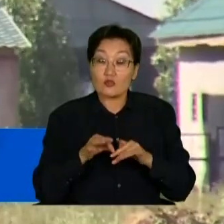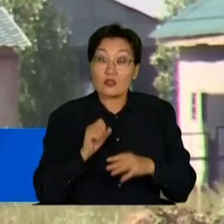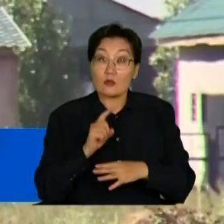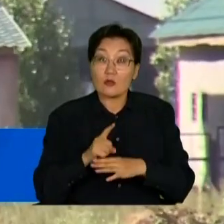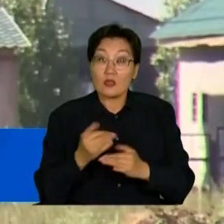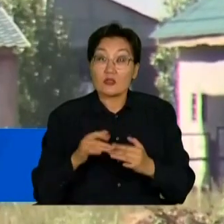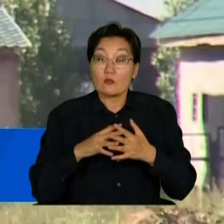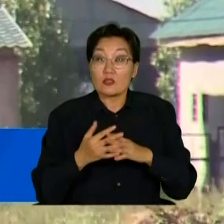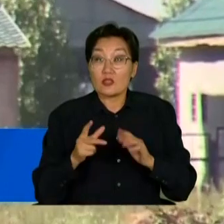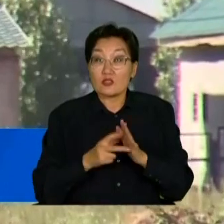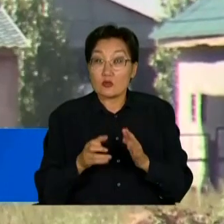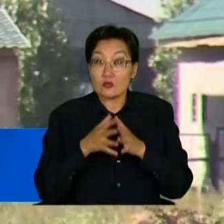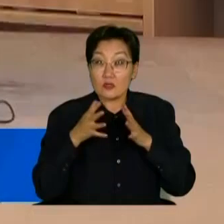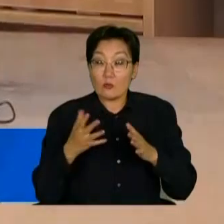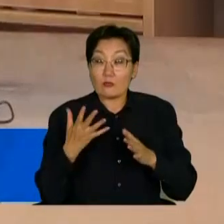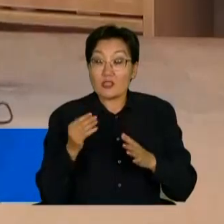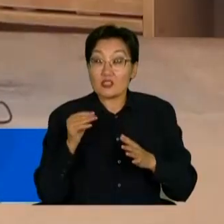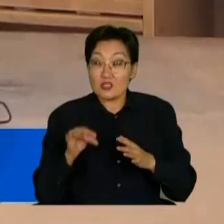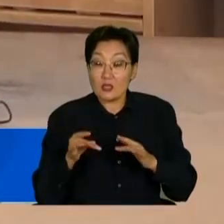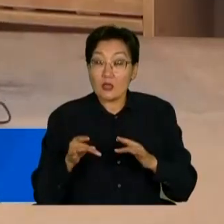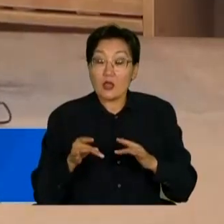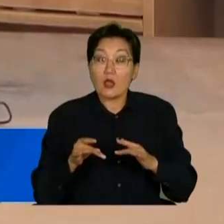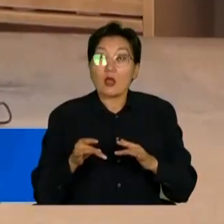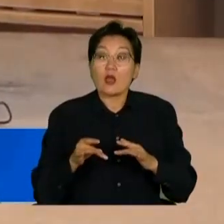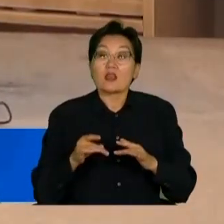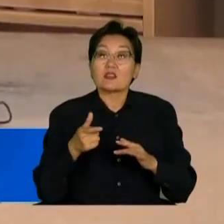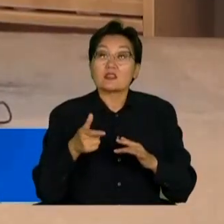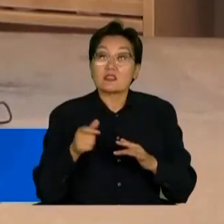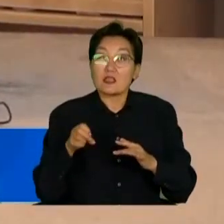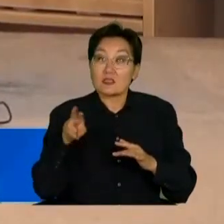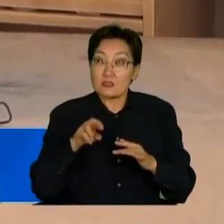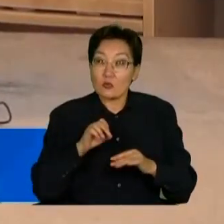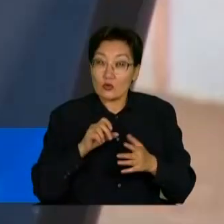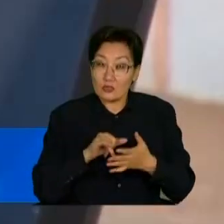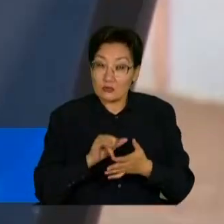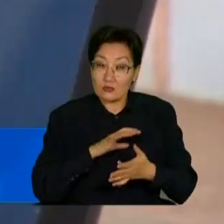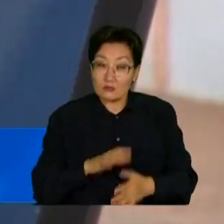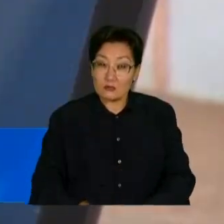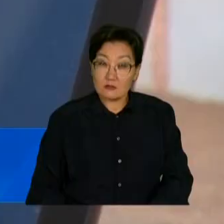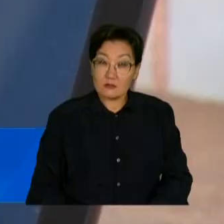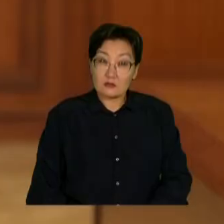аймақтарда 800-ден астам 5G базалық станциясы орнатылған.